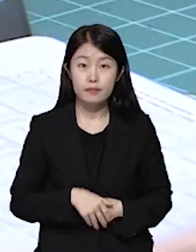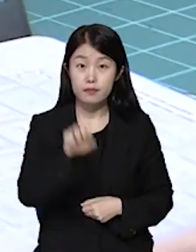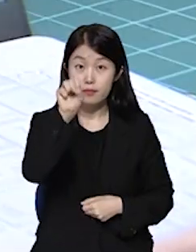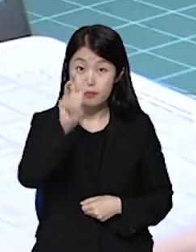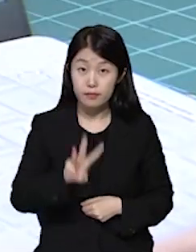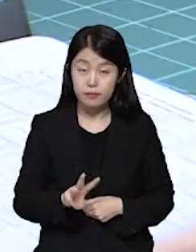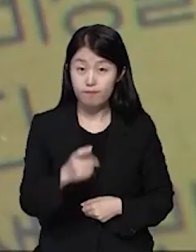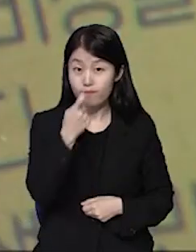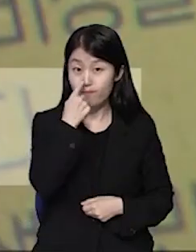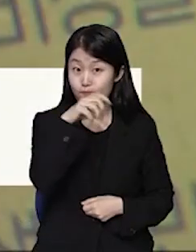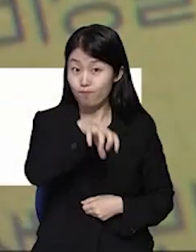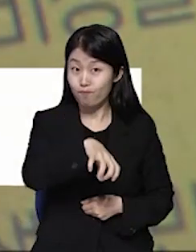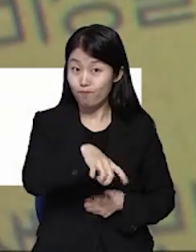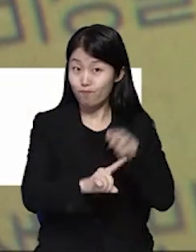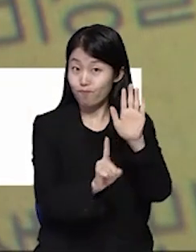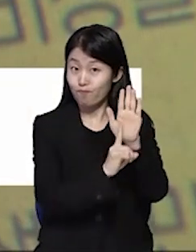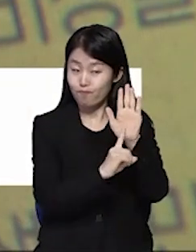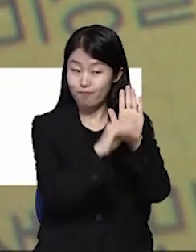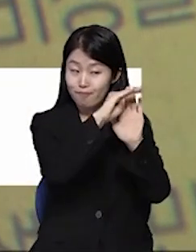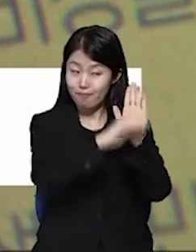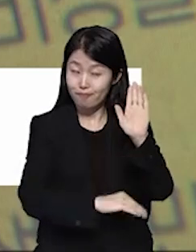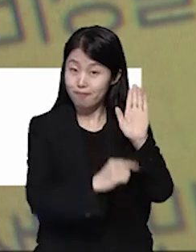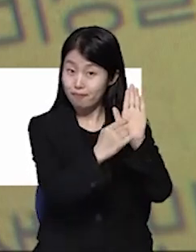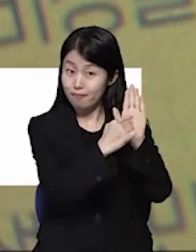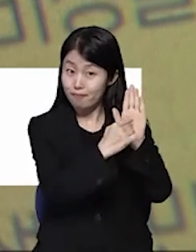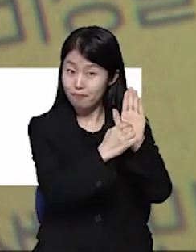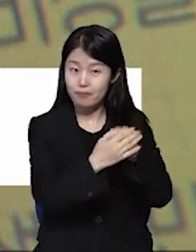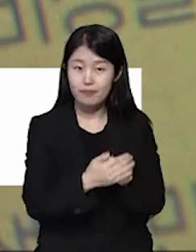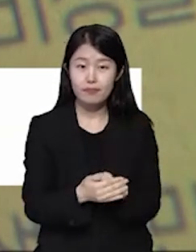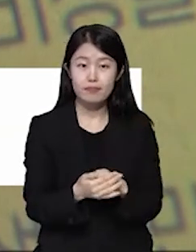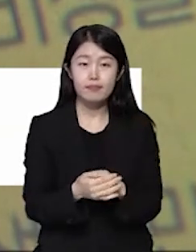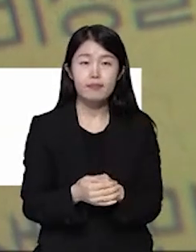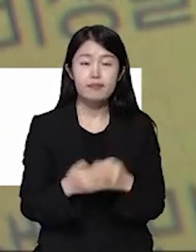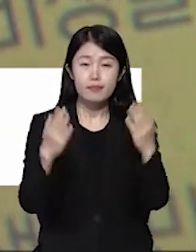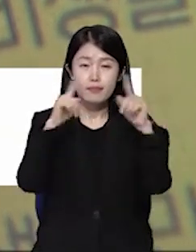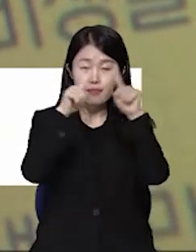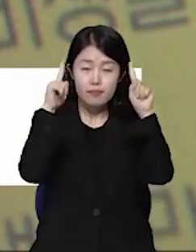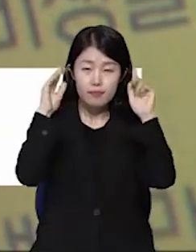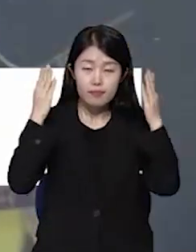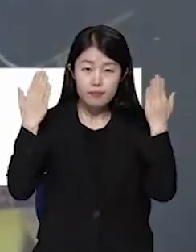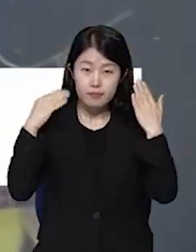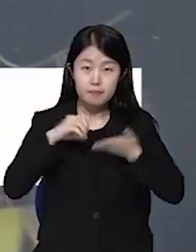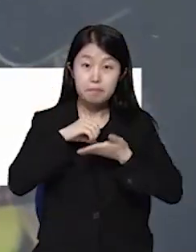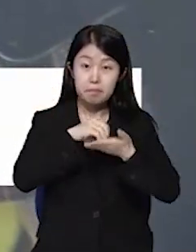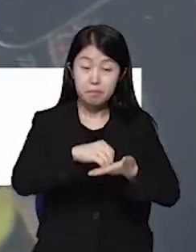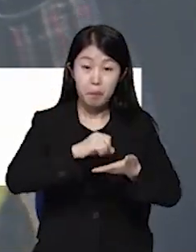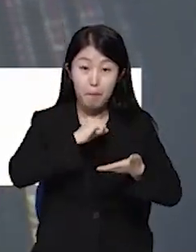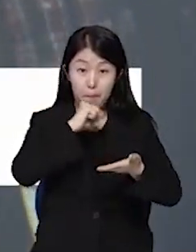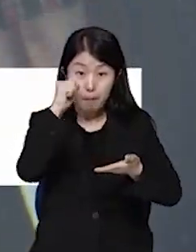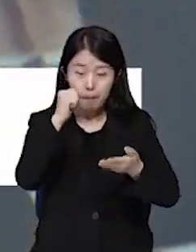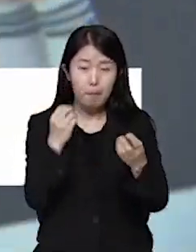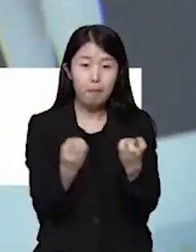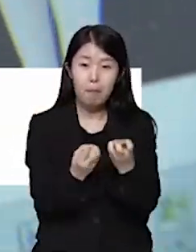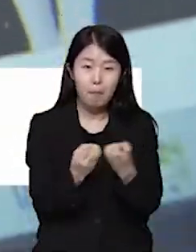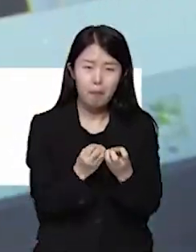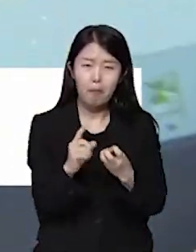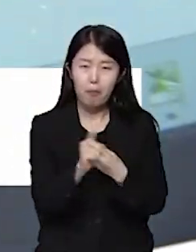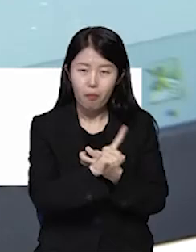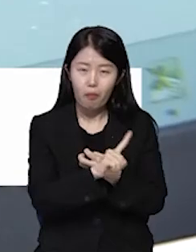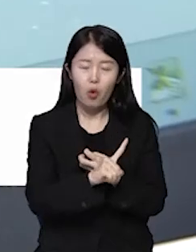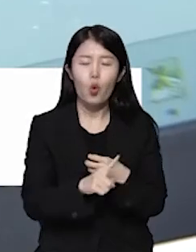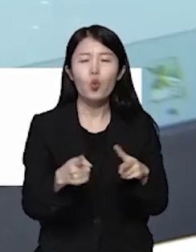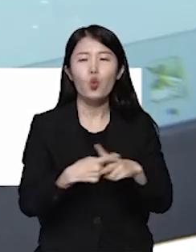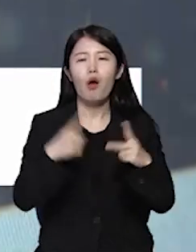광주의 한 학원이 내건 광고 문구입니다. 입시 성공은 초등학생 때 결정된다며 초등학교 3학년을 대상으로